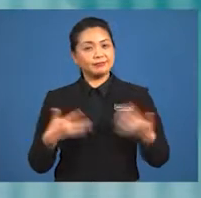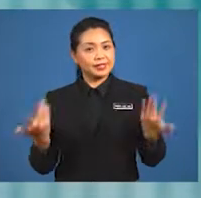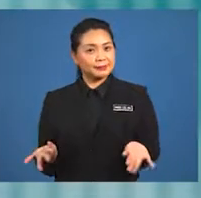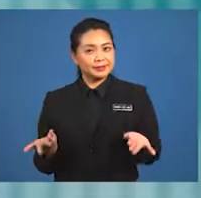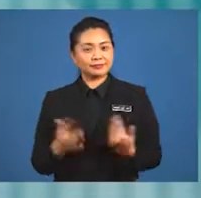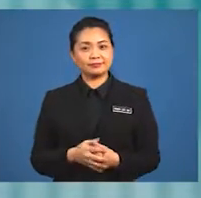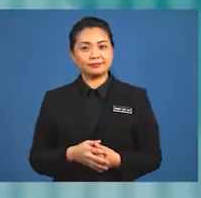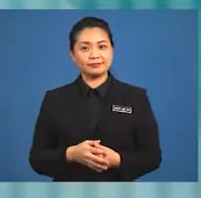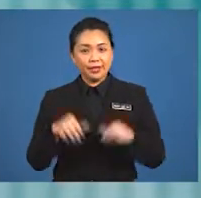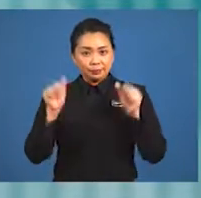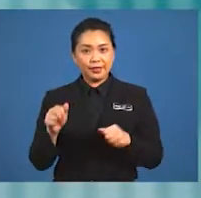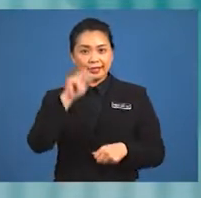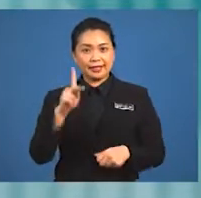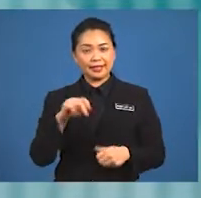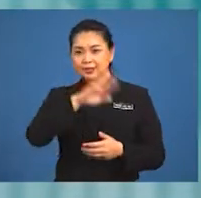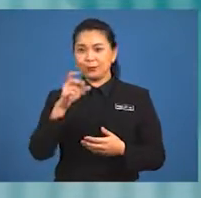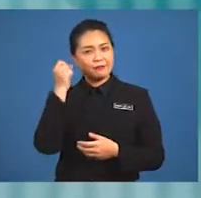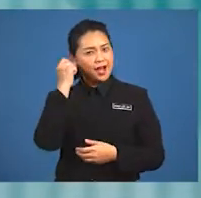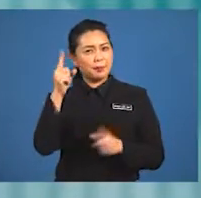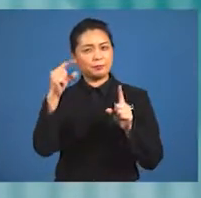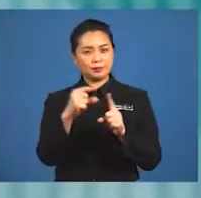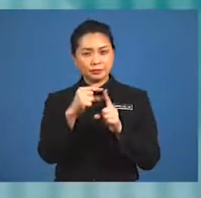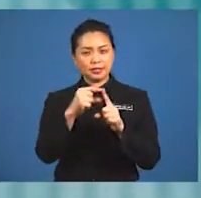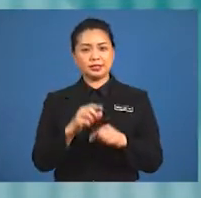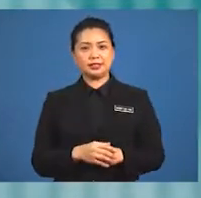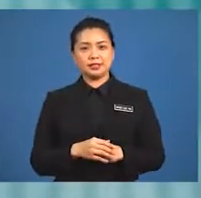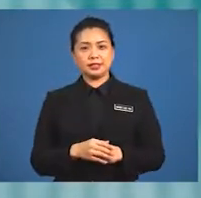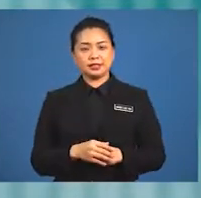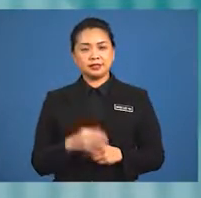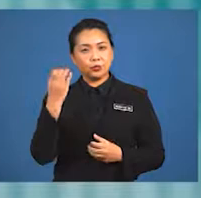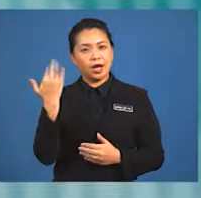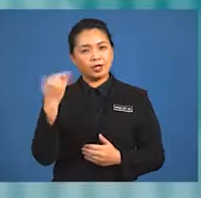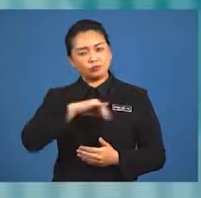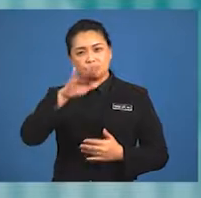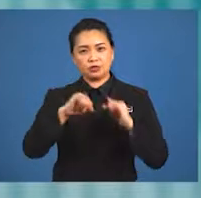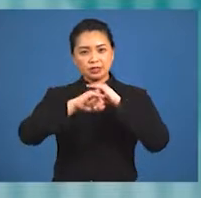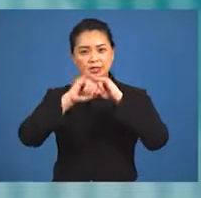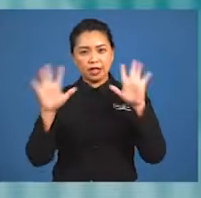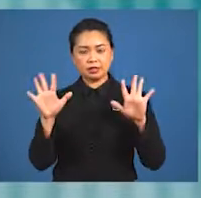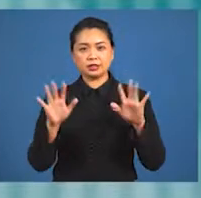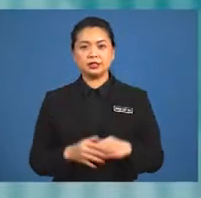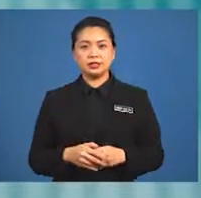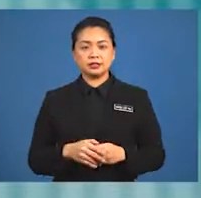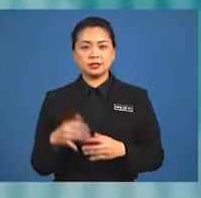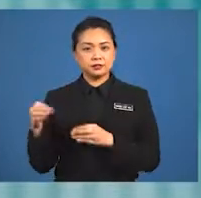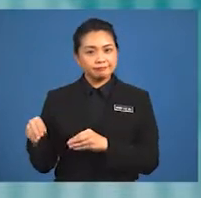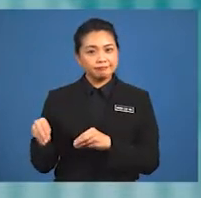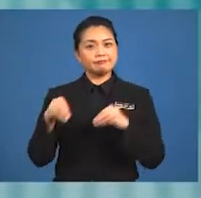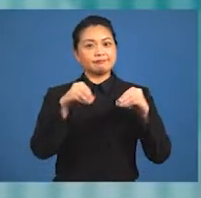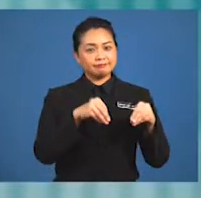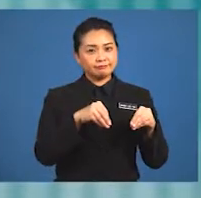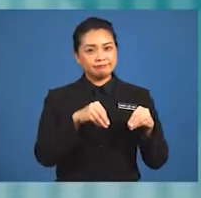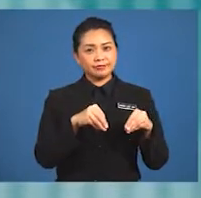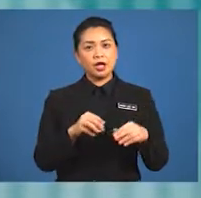Bagaimana? Bolehkah kamu faham konsep ini? Saya harap ianya jelas. Sekarang kita beralih pula kepada